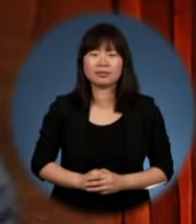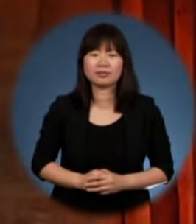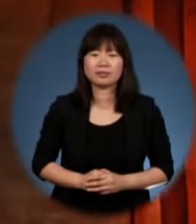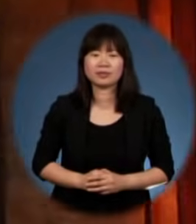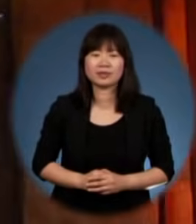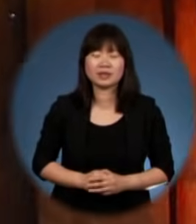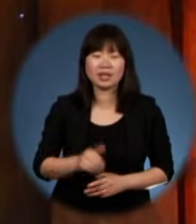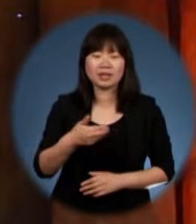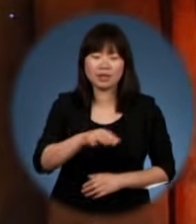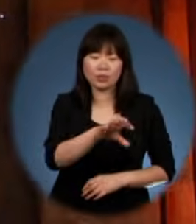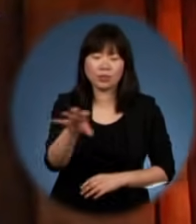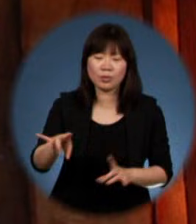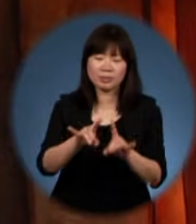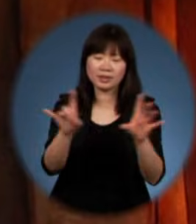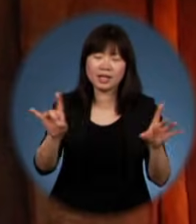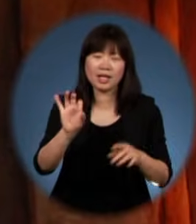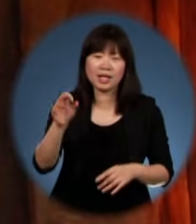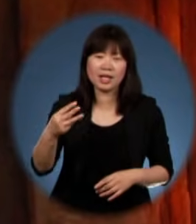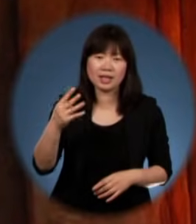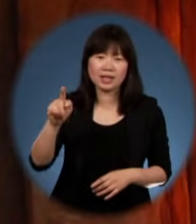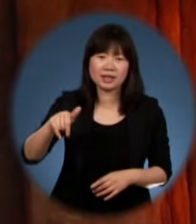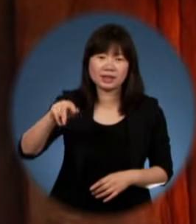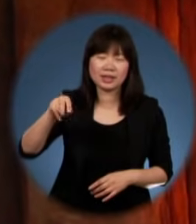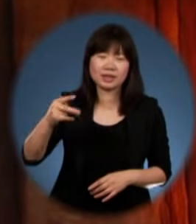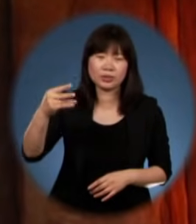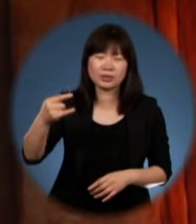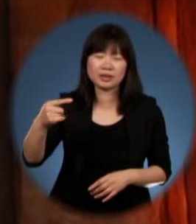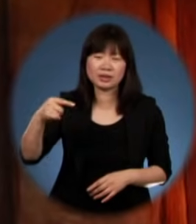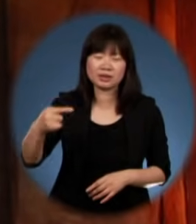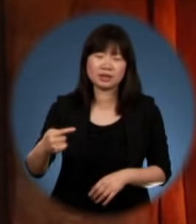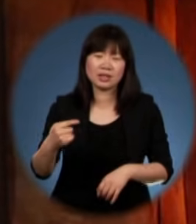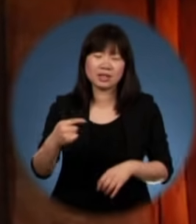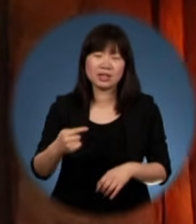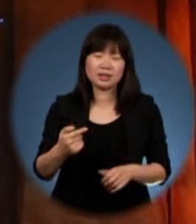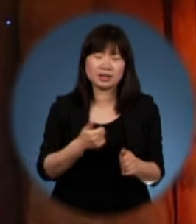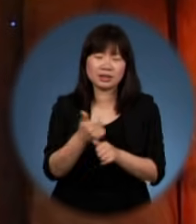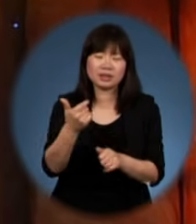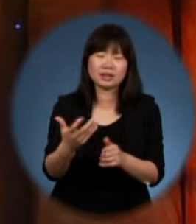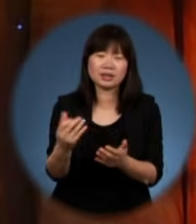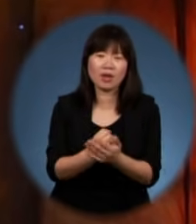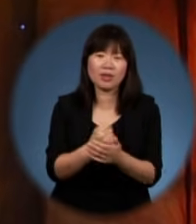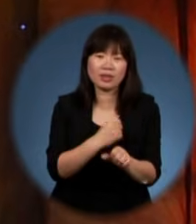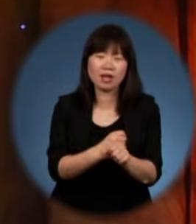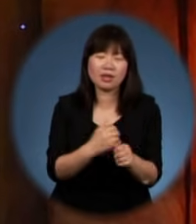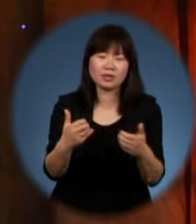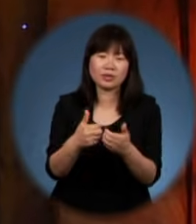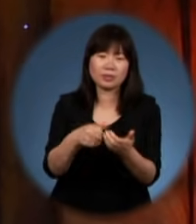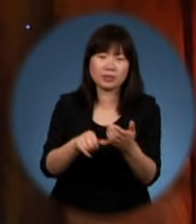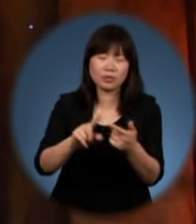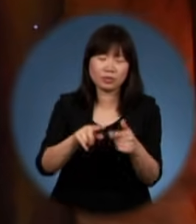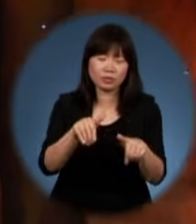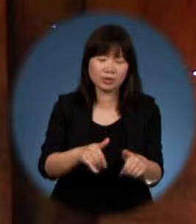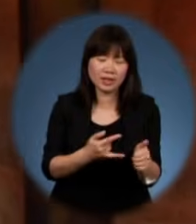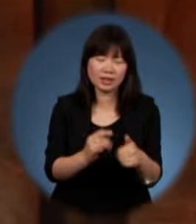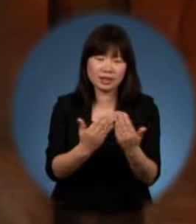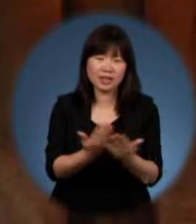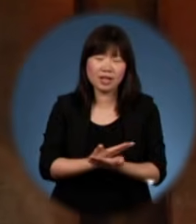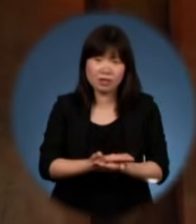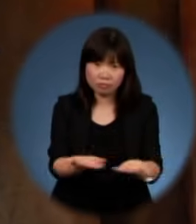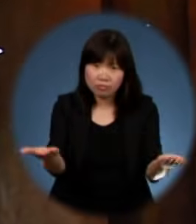어 가는 곳곳마다 이 알렉산드로스 는 자신이 승리를 거두고 거둔 전리품 들을 부하들에게 다 나누어 져